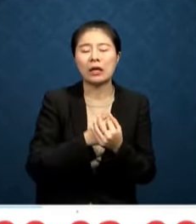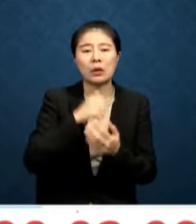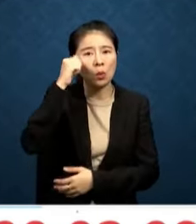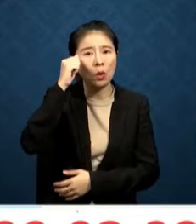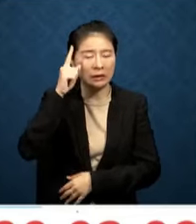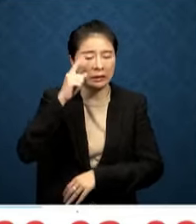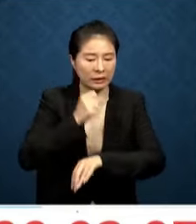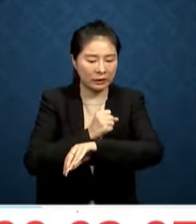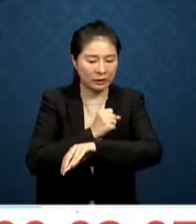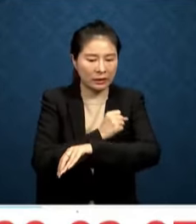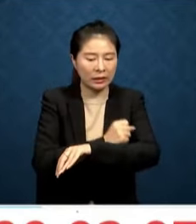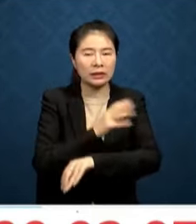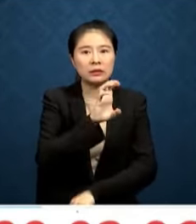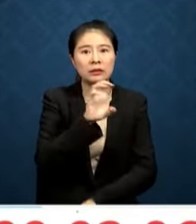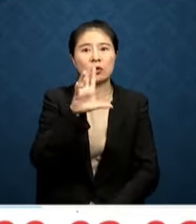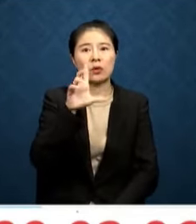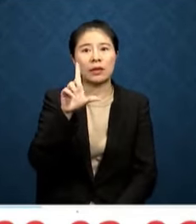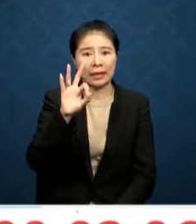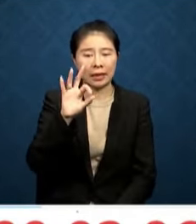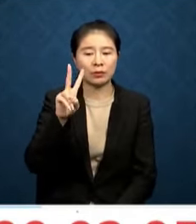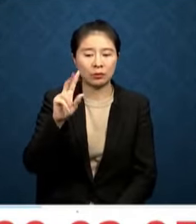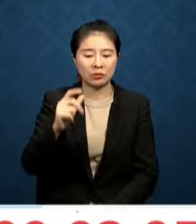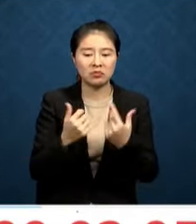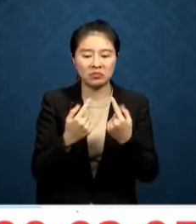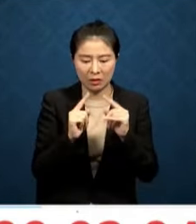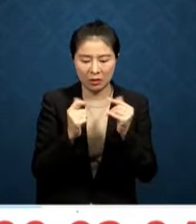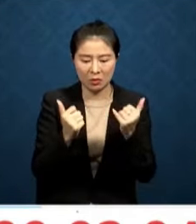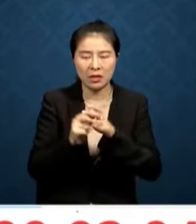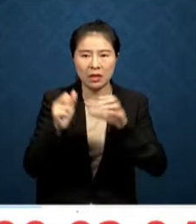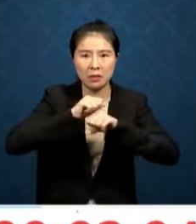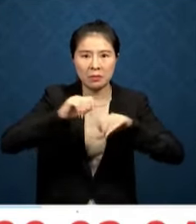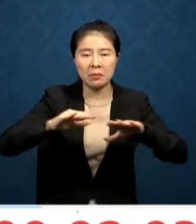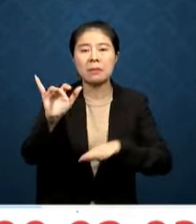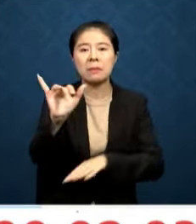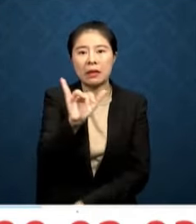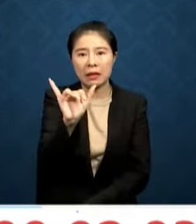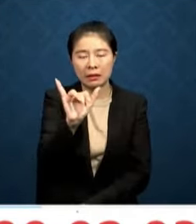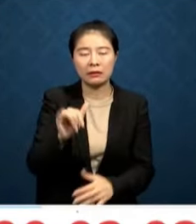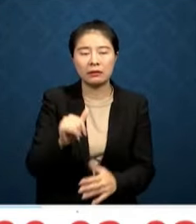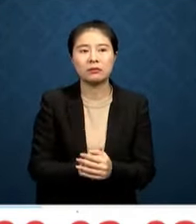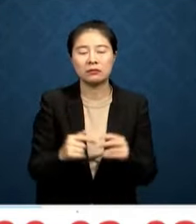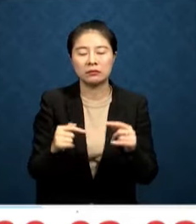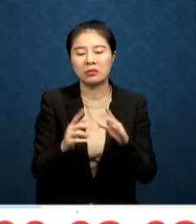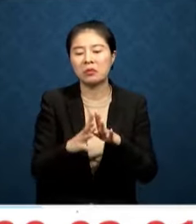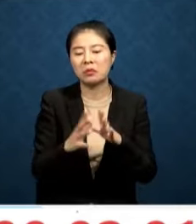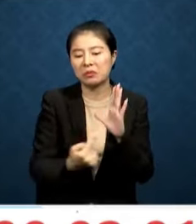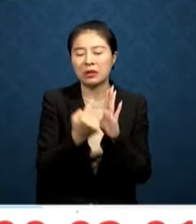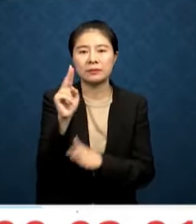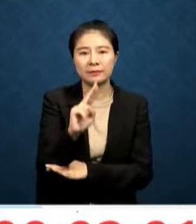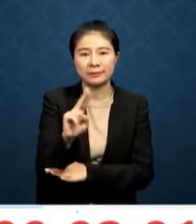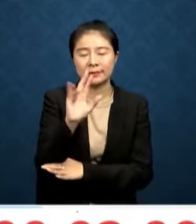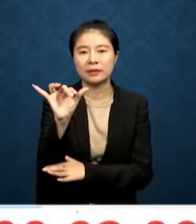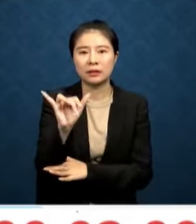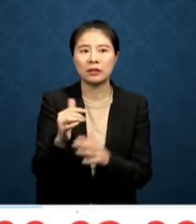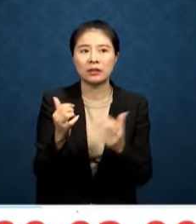บาทแต่สุดท้ายก็ยังไม่ได้มีการประกาศที่ชัดเจนออกมาหรือบังคับใช้แต่